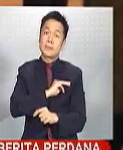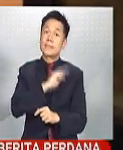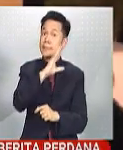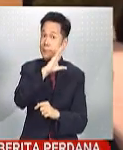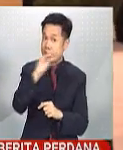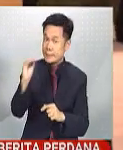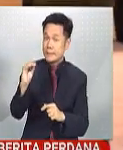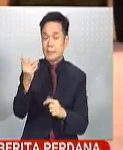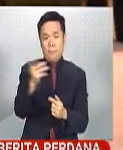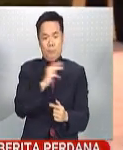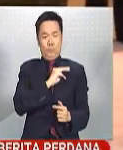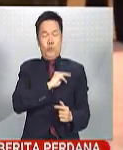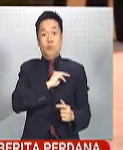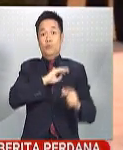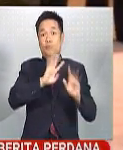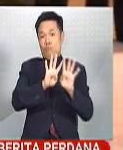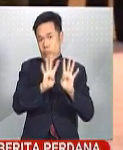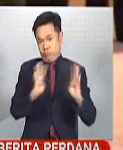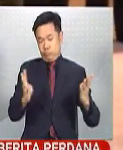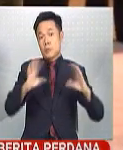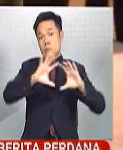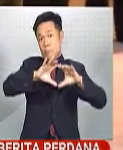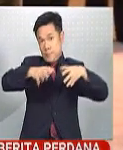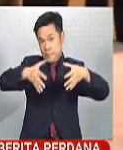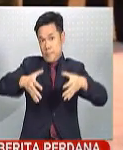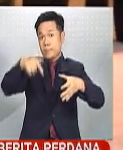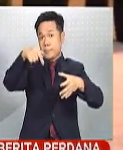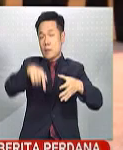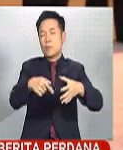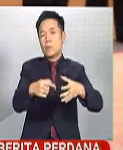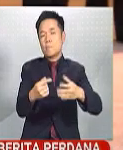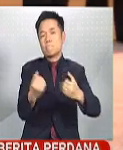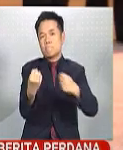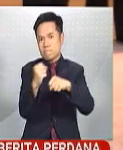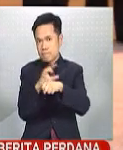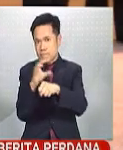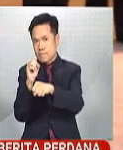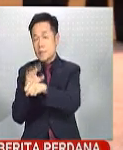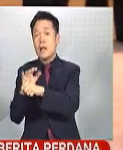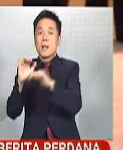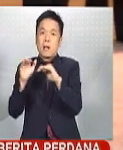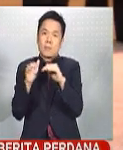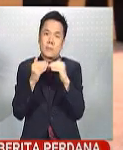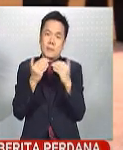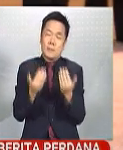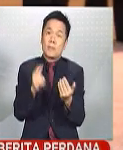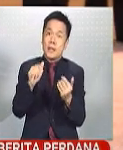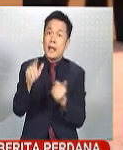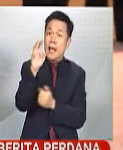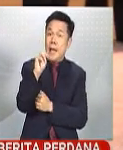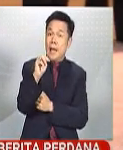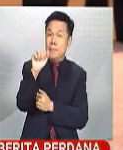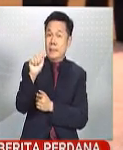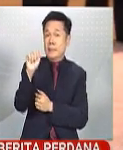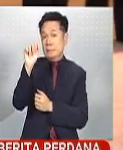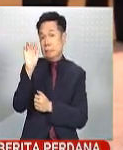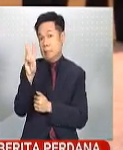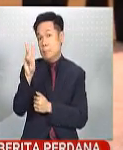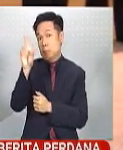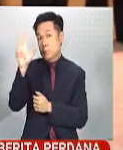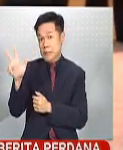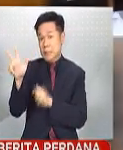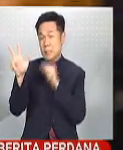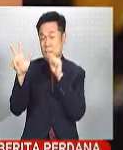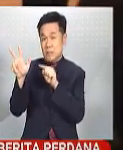ahli-ahli kabinet yang lain untuk melihat dari sudut bagaimana MA63 ini